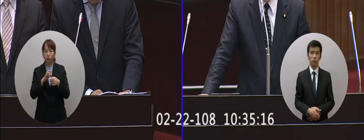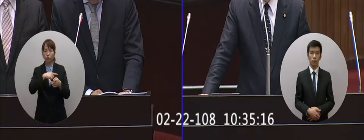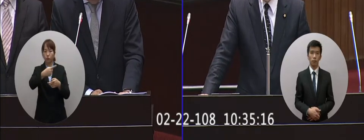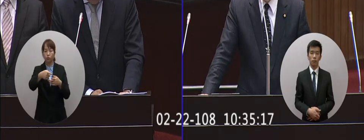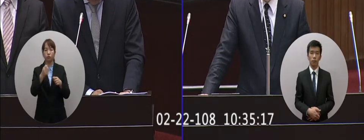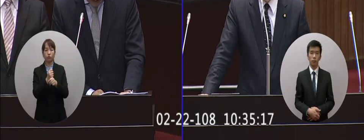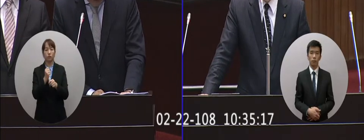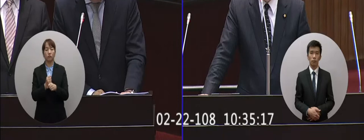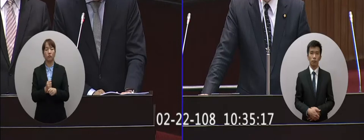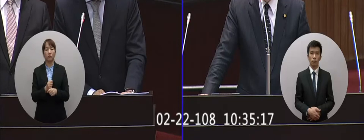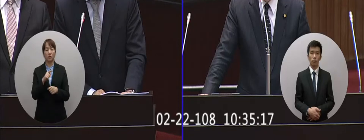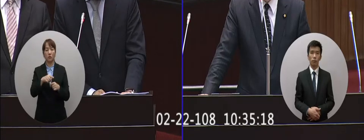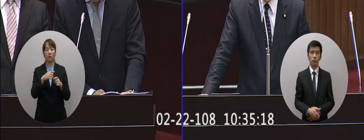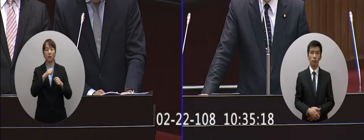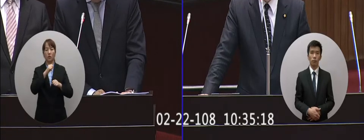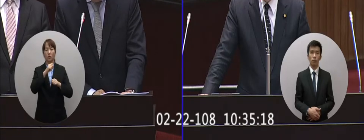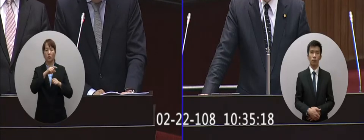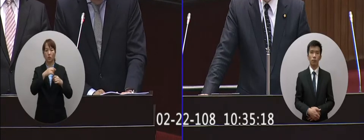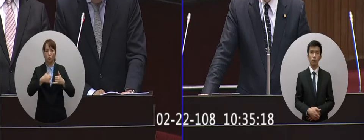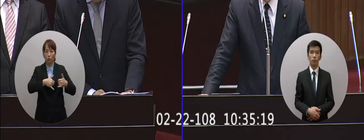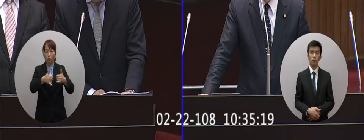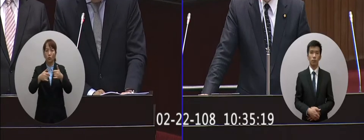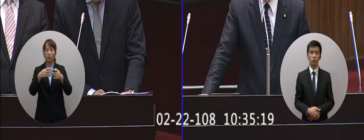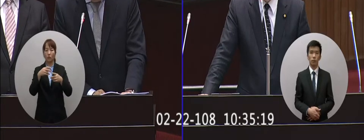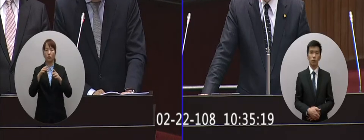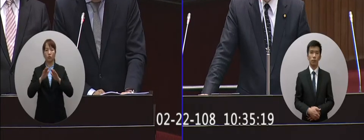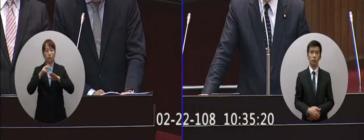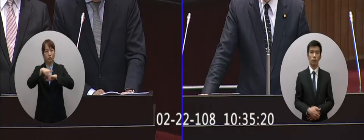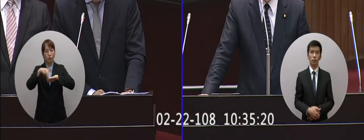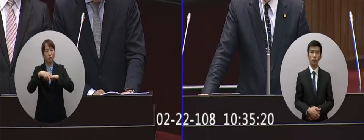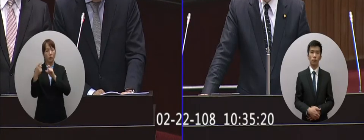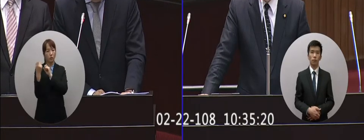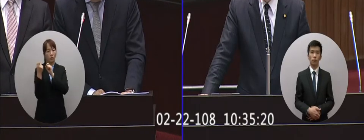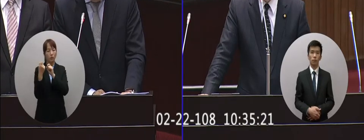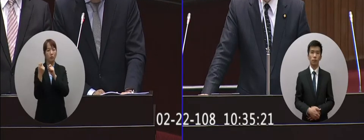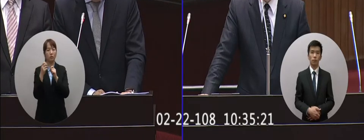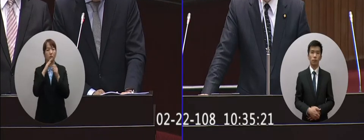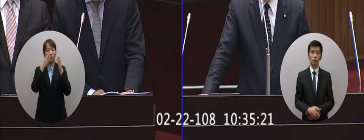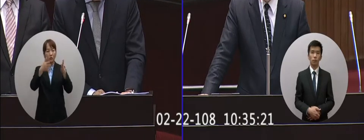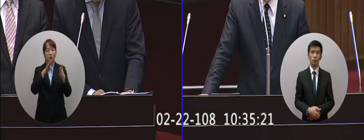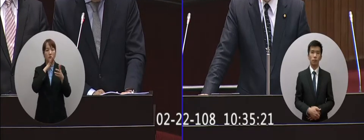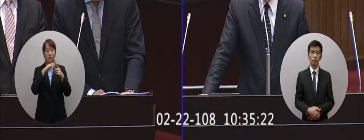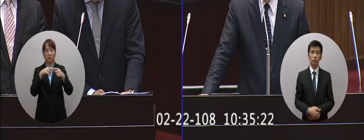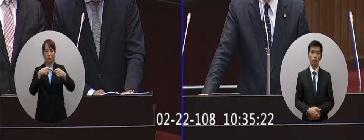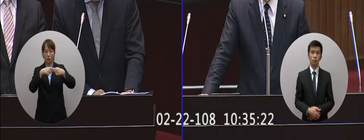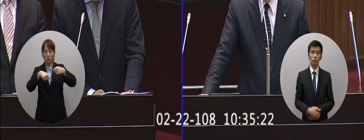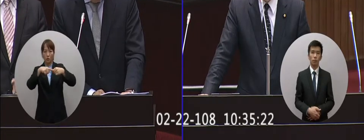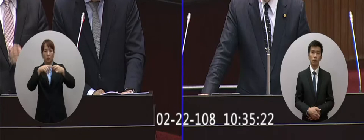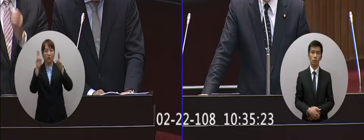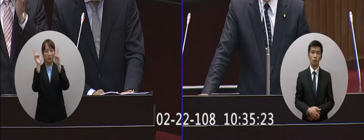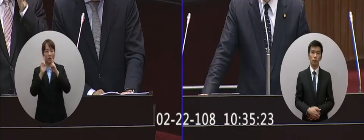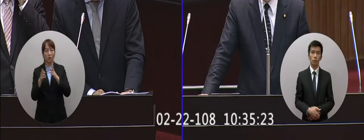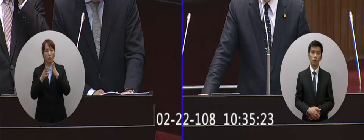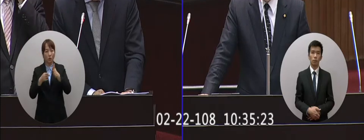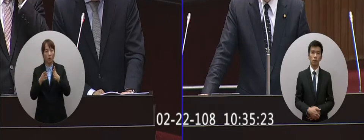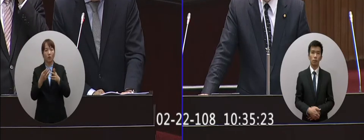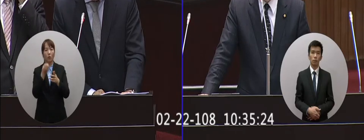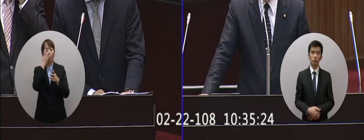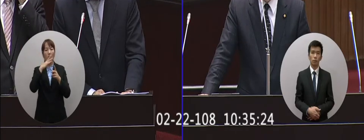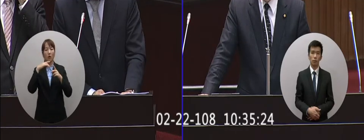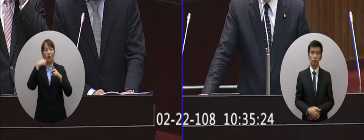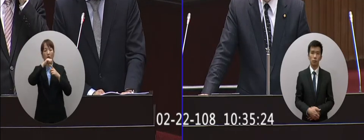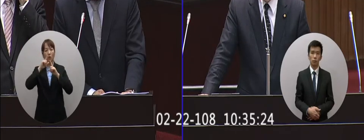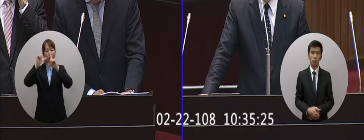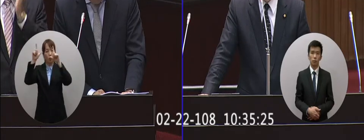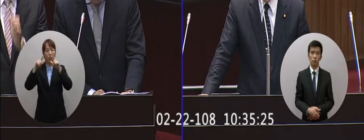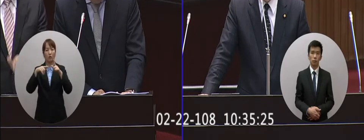个有关东部的发展，我们在近期内也呢针对南回铁路电气化、花东铁路双轨电